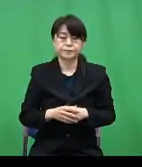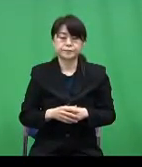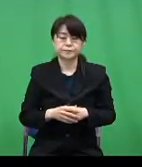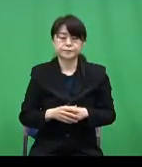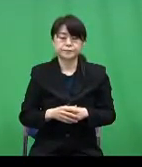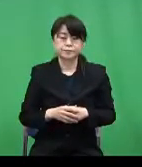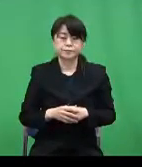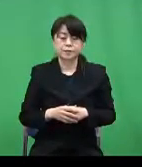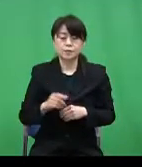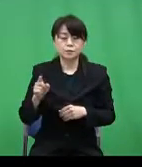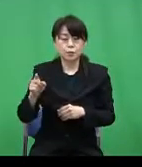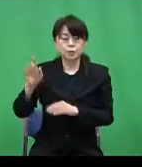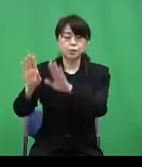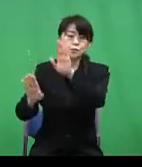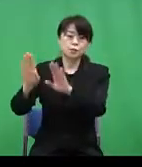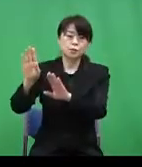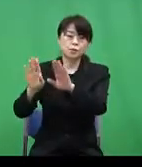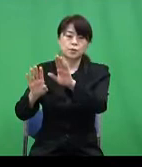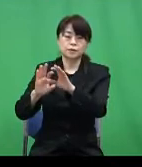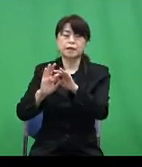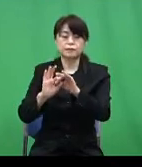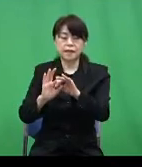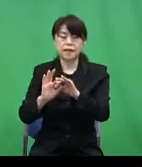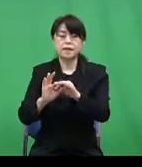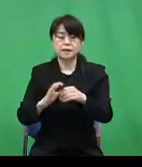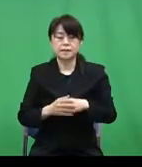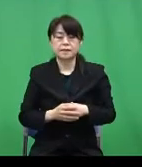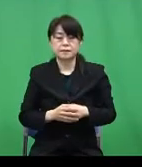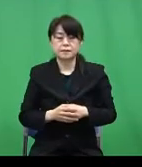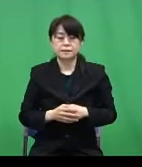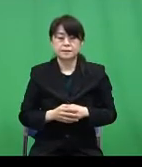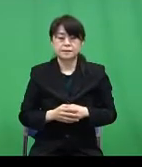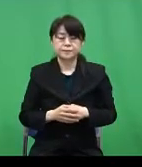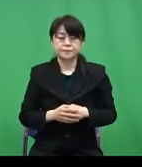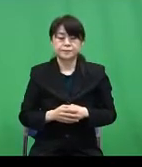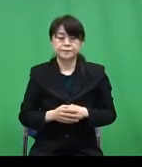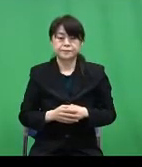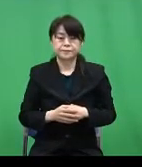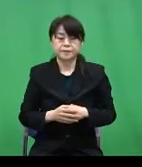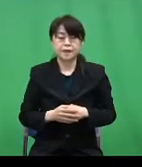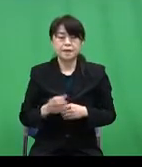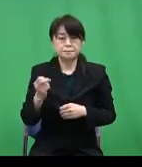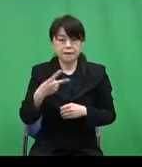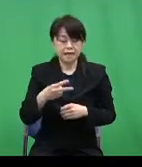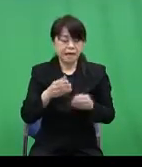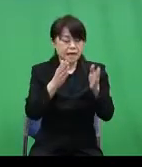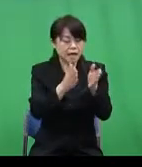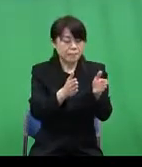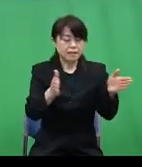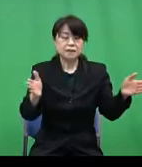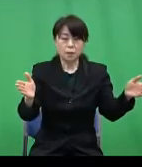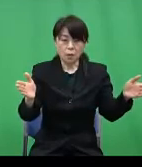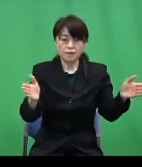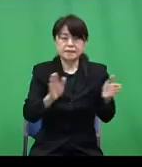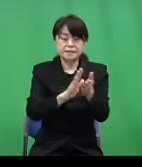まあ、そうしたさなかでもあるということもございます。また、また幅広いです